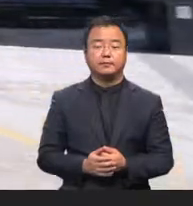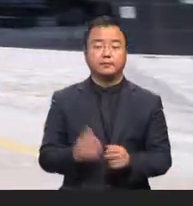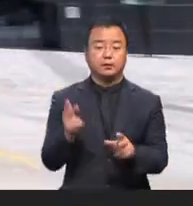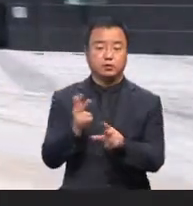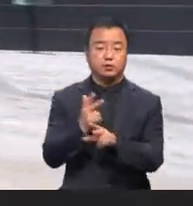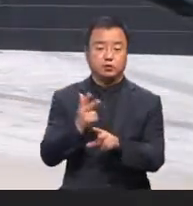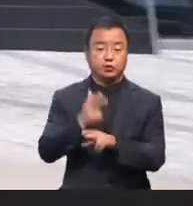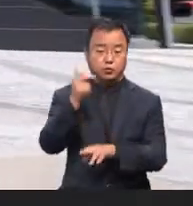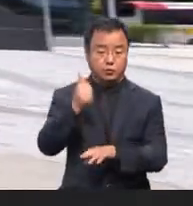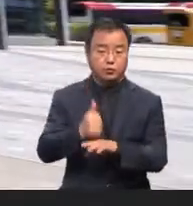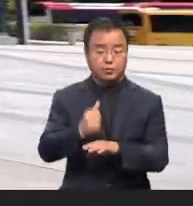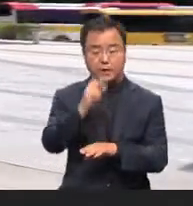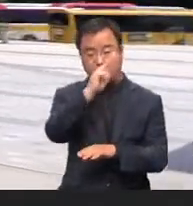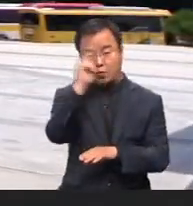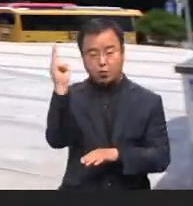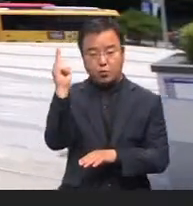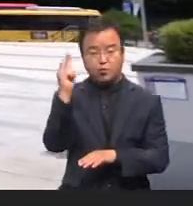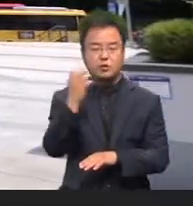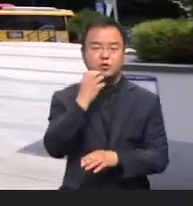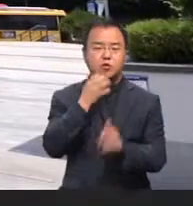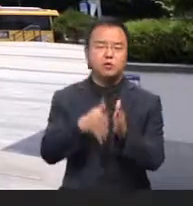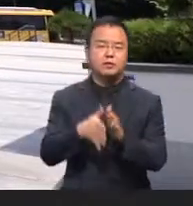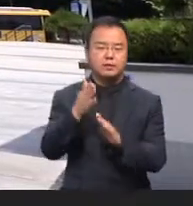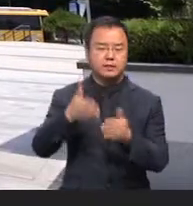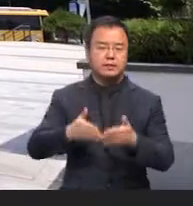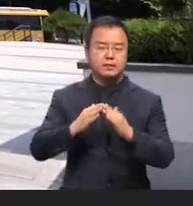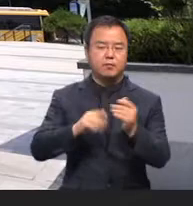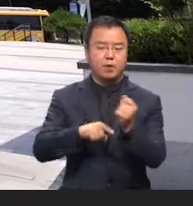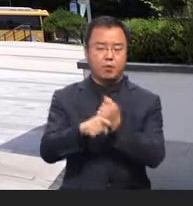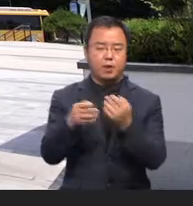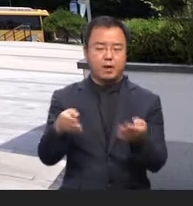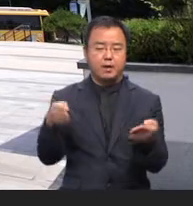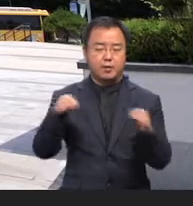주말 오후 서울시립과학관을 찾았습니다.